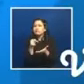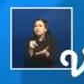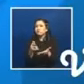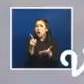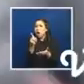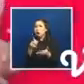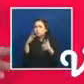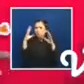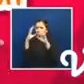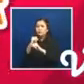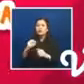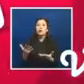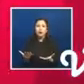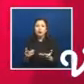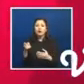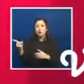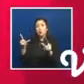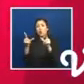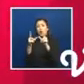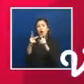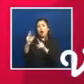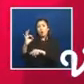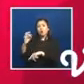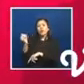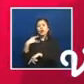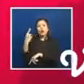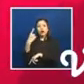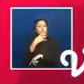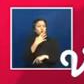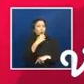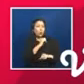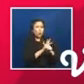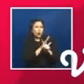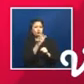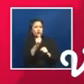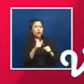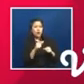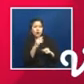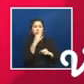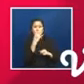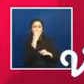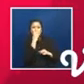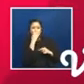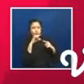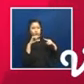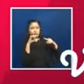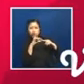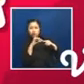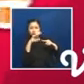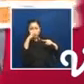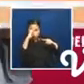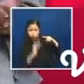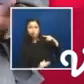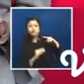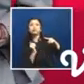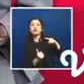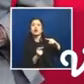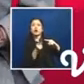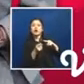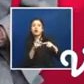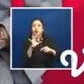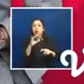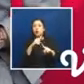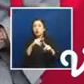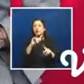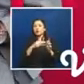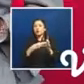harus diperhatikan? Menurut WHO, COVID-19 bisa turunkan tingkat saturasi oksigen secara tiba-tiba. Karenanya, oximeter yang mengukur